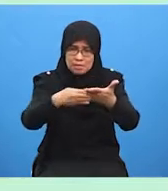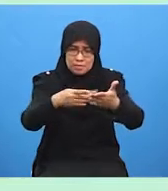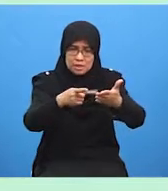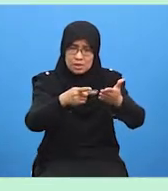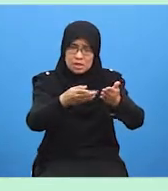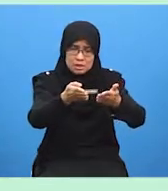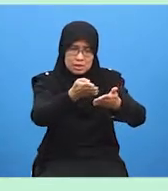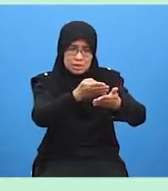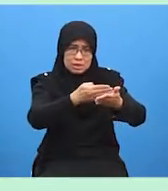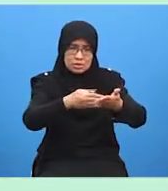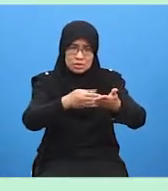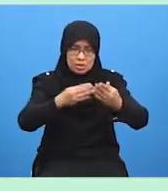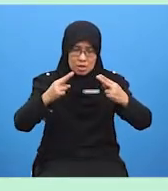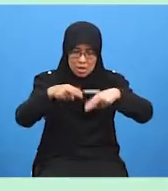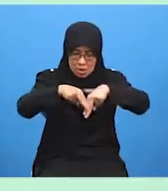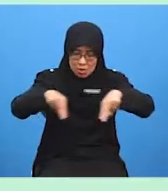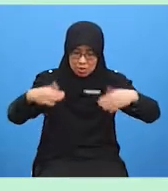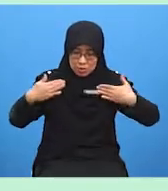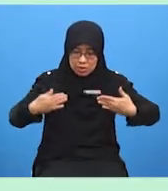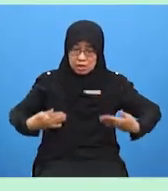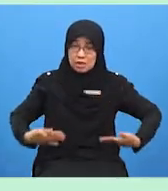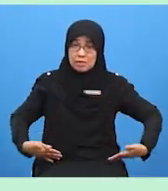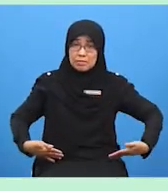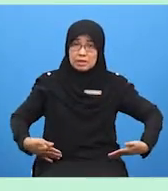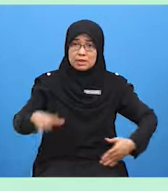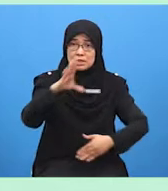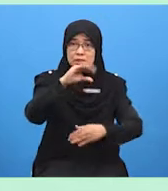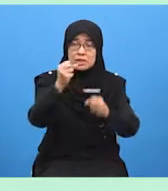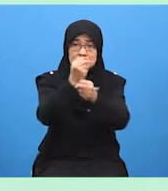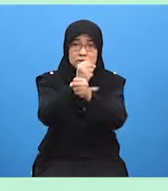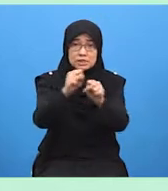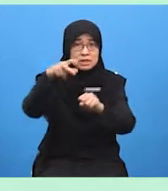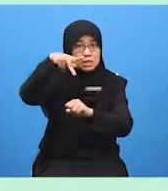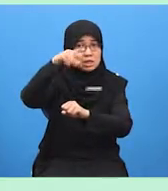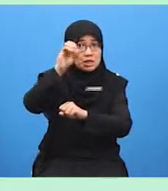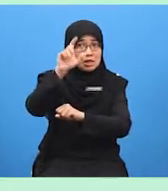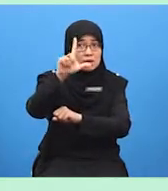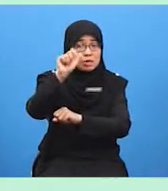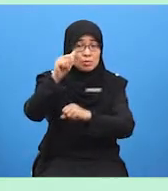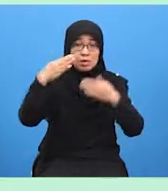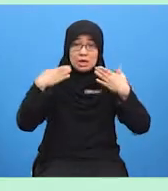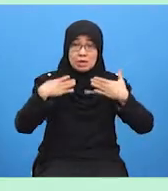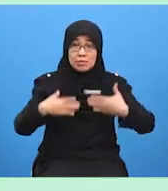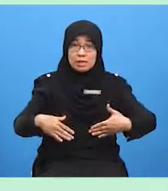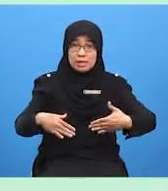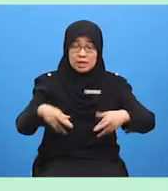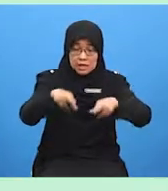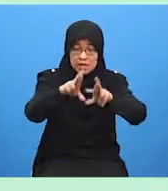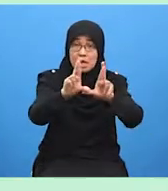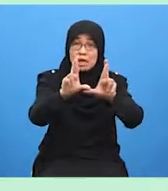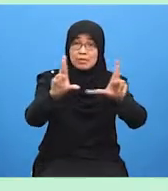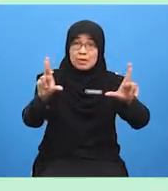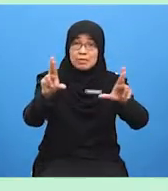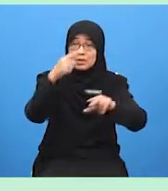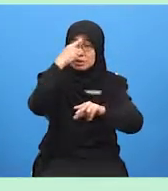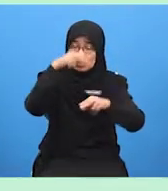seperti mengambil ukuran badan dan menyediakan pola pakaian. Pembaris digunakan untuk mengukur dan